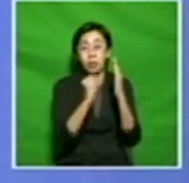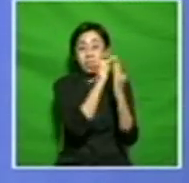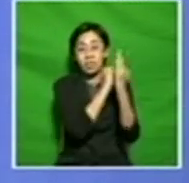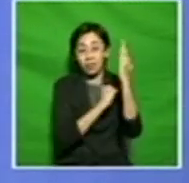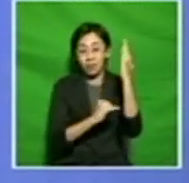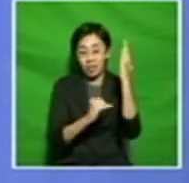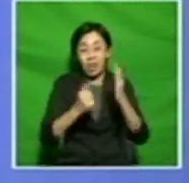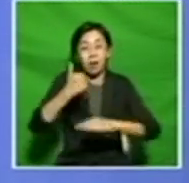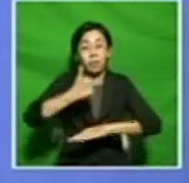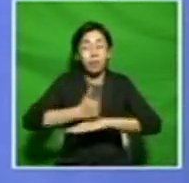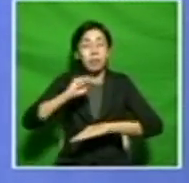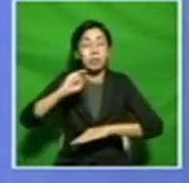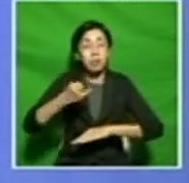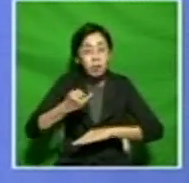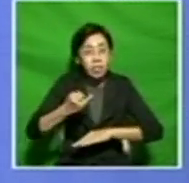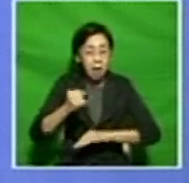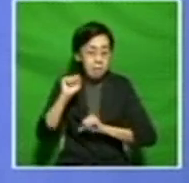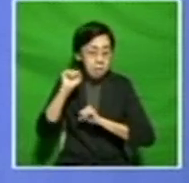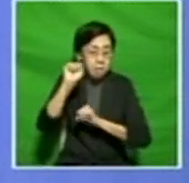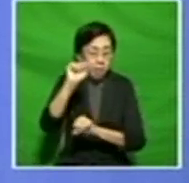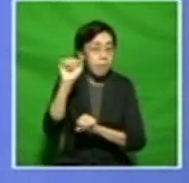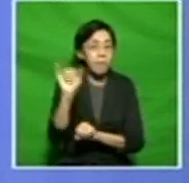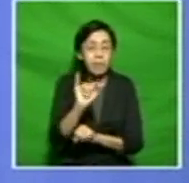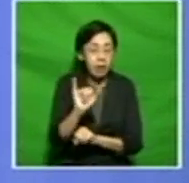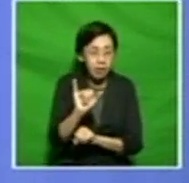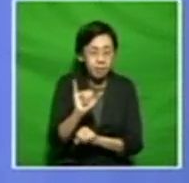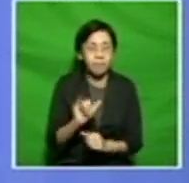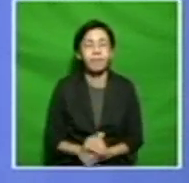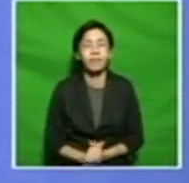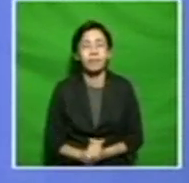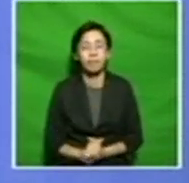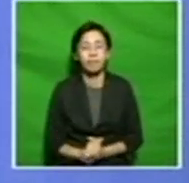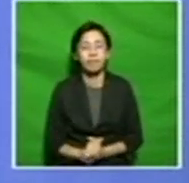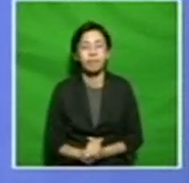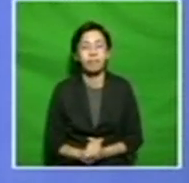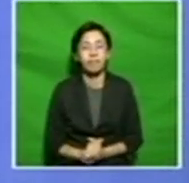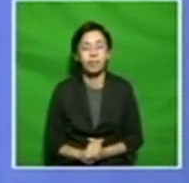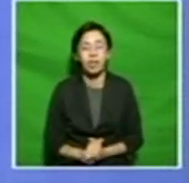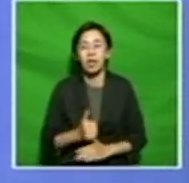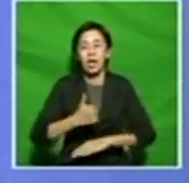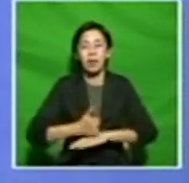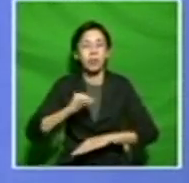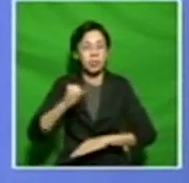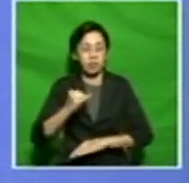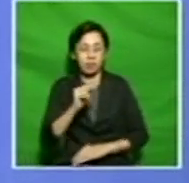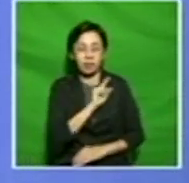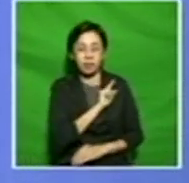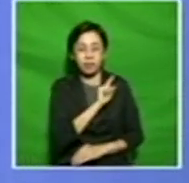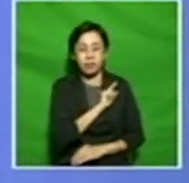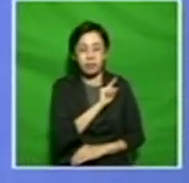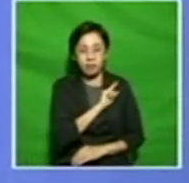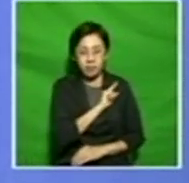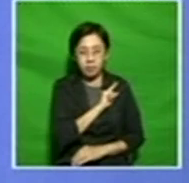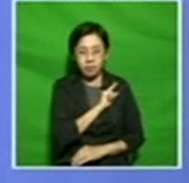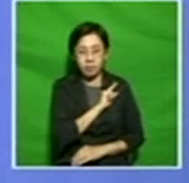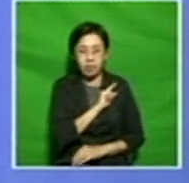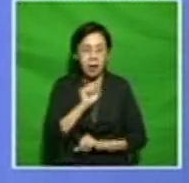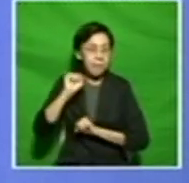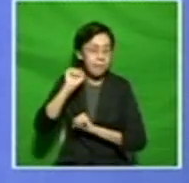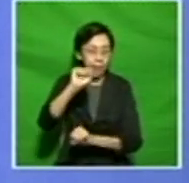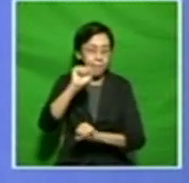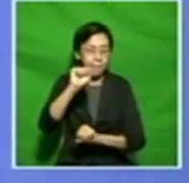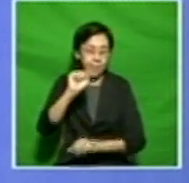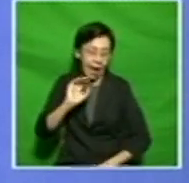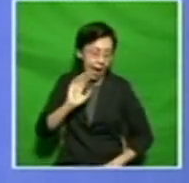ที่ผู้ว่าราชการจังหวัดยังไม่ได้ออกคำสั่งห้ามหรือปิดให้ผู้ว่าการจังหวัดนั้นดำเนินการสั่งห้